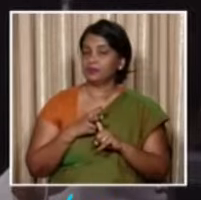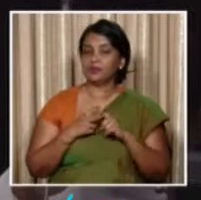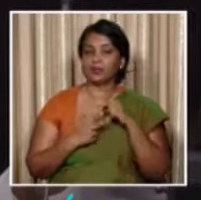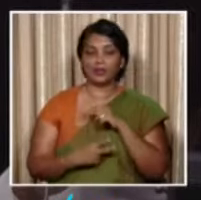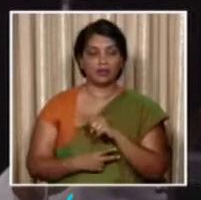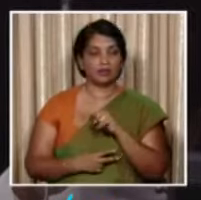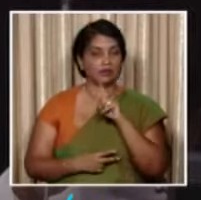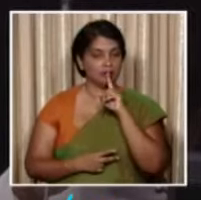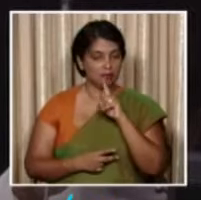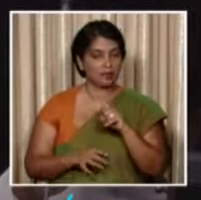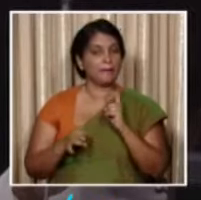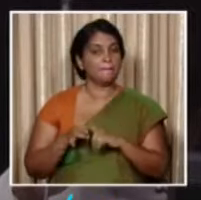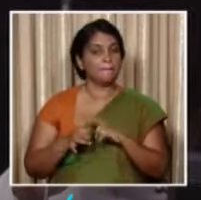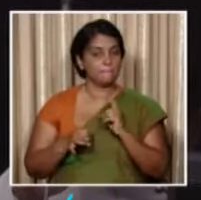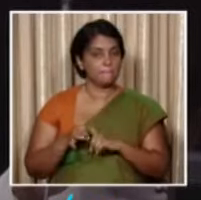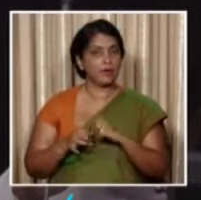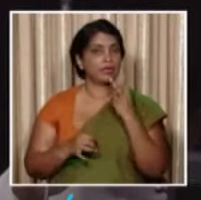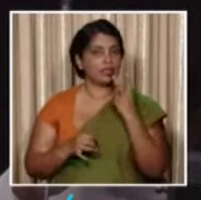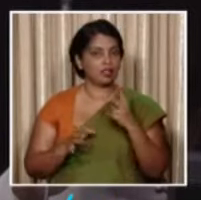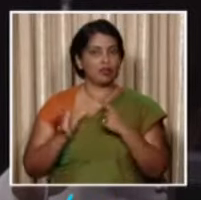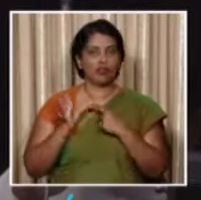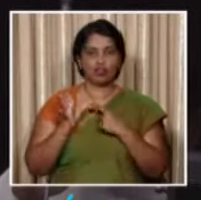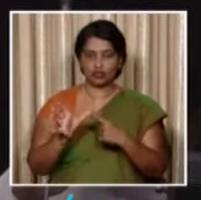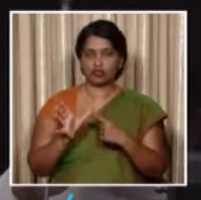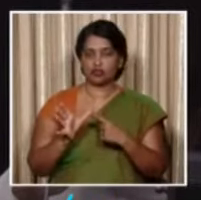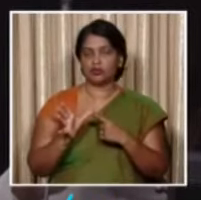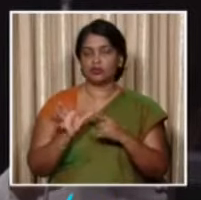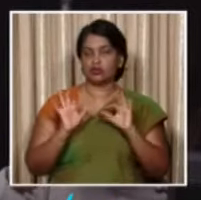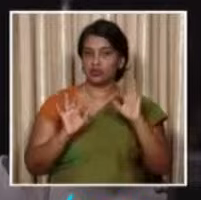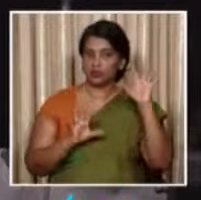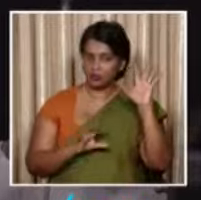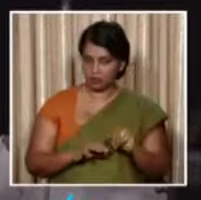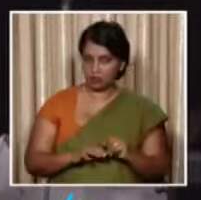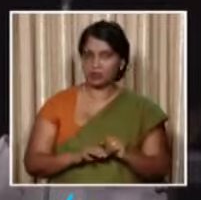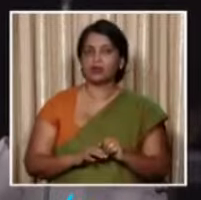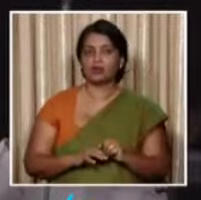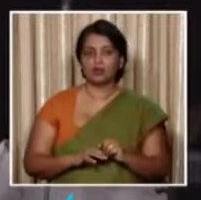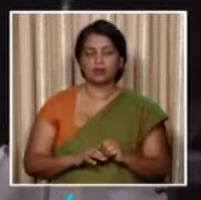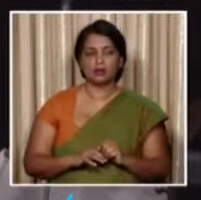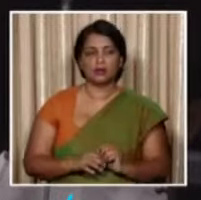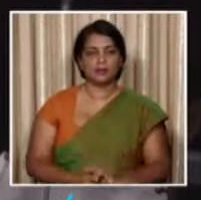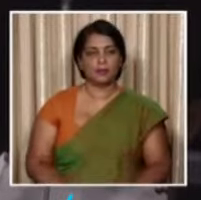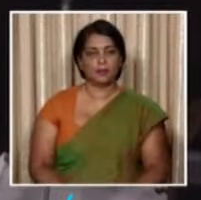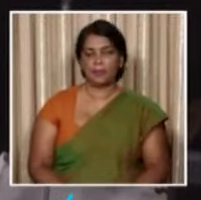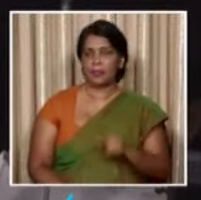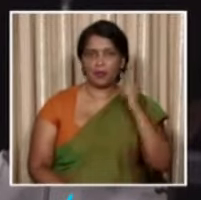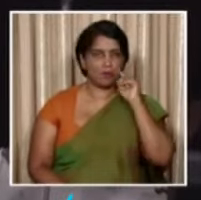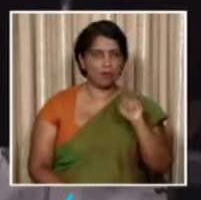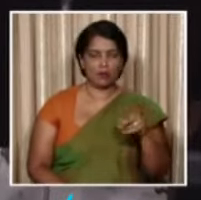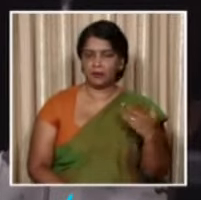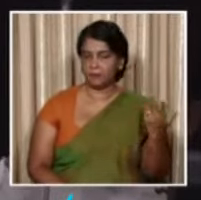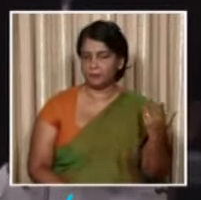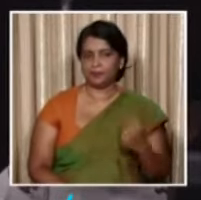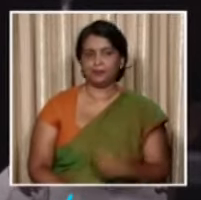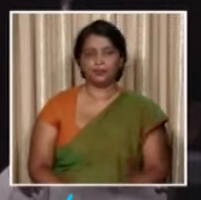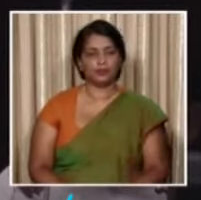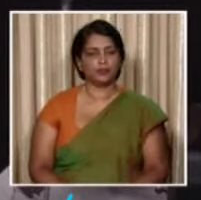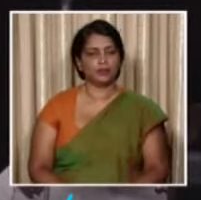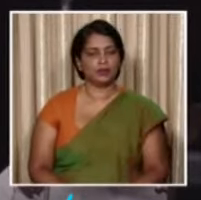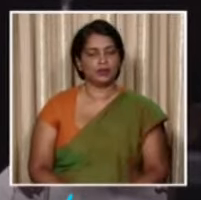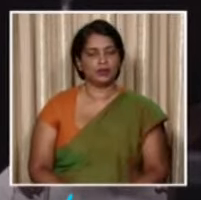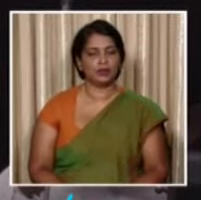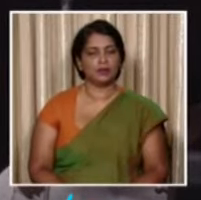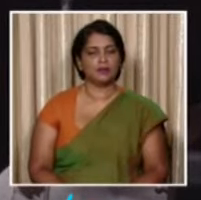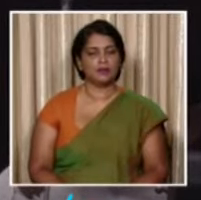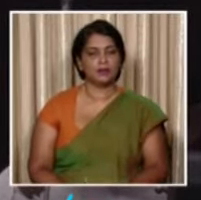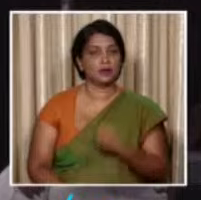විසින් ඉදිරිපත් කරපු ප්‍රශ්න දෙකකට අපි පිළිතුරු සූදානම් කරලා තියෙනවා. ඒ පරණ ප්‍රශ්නකුත් අහලා නැහැ. ඊළඟට ගරු නියෝජ්‍ය කතානායකතුමනි,